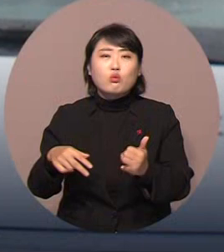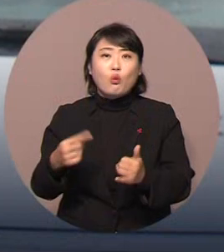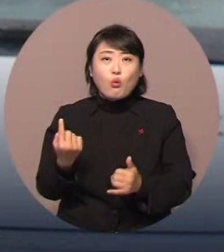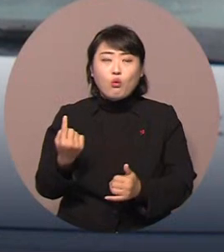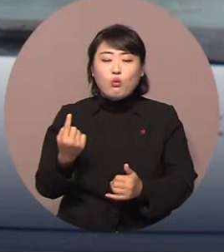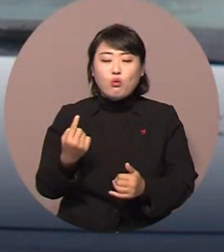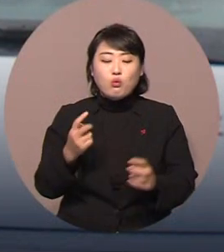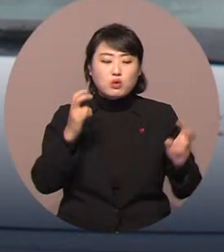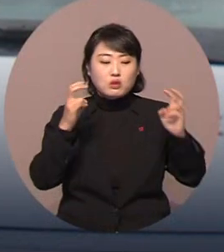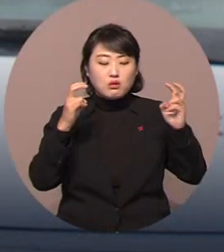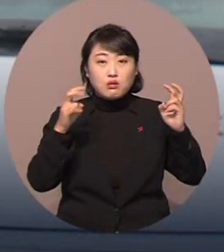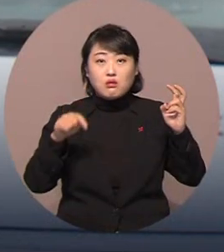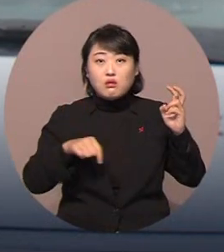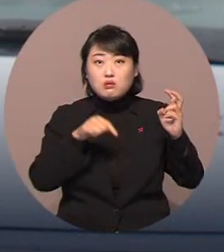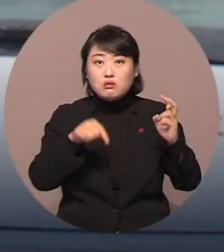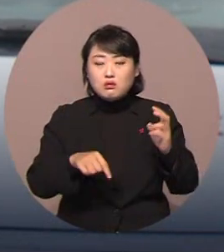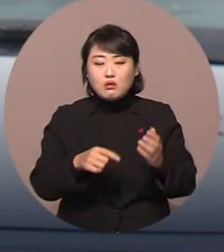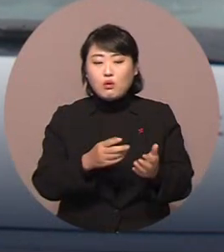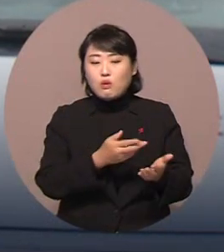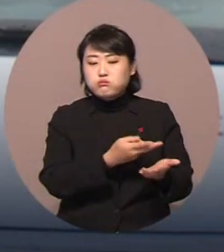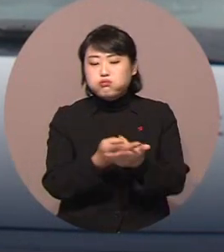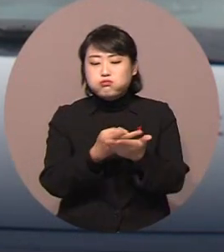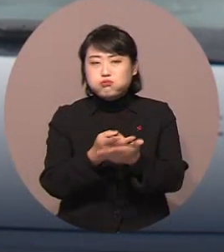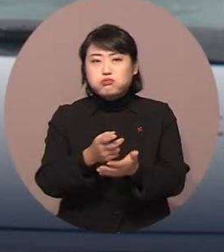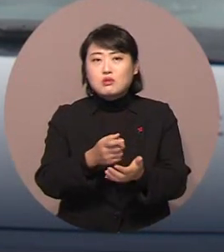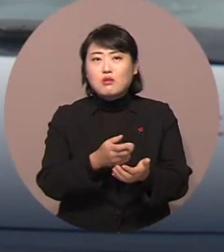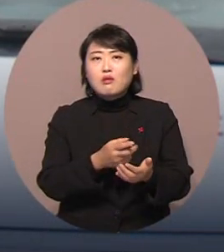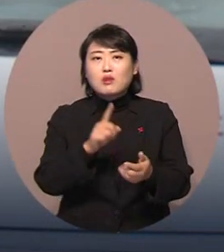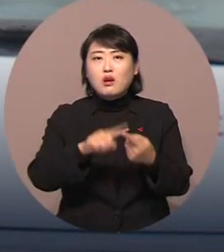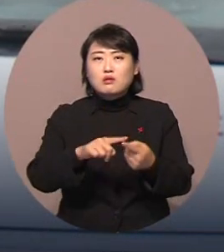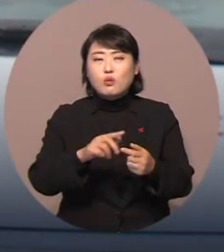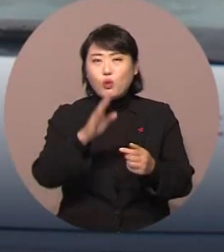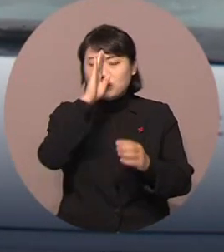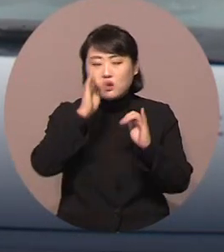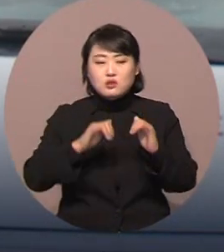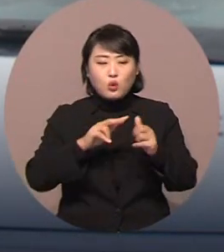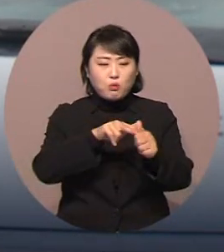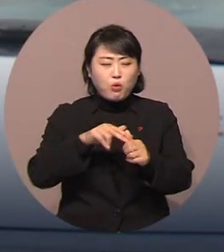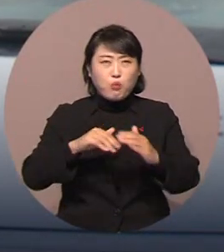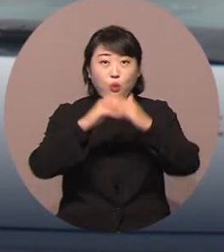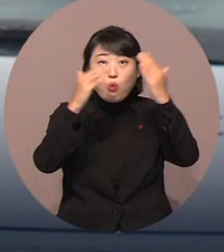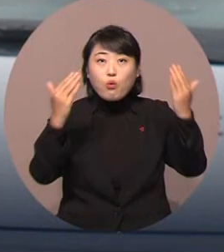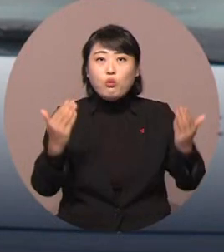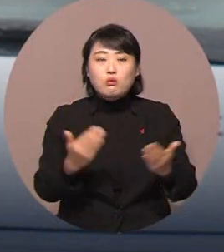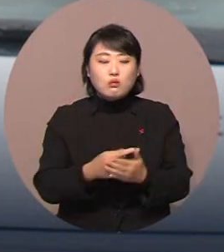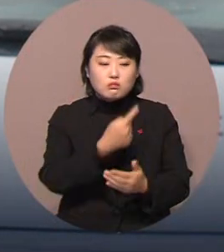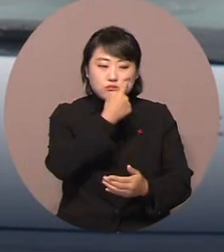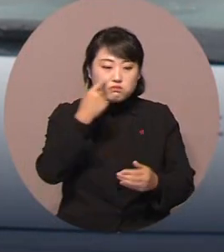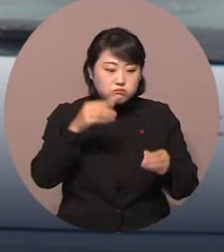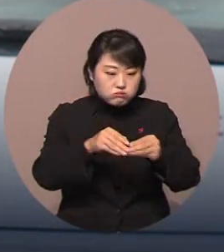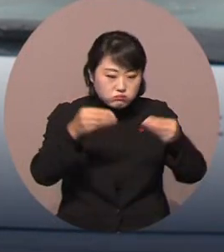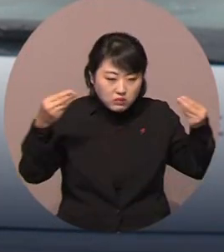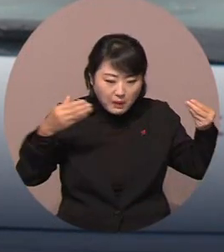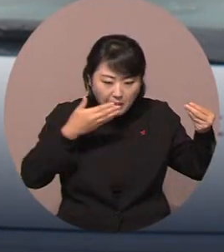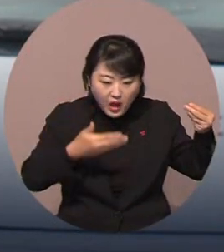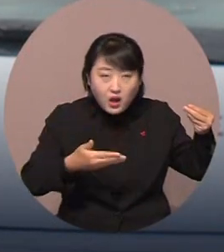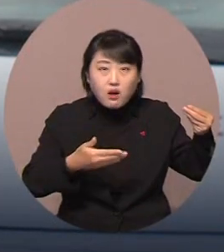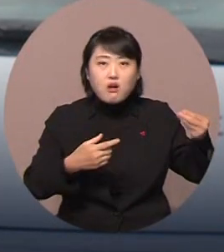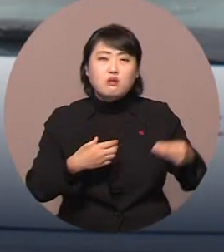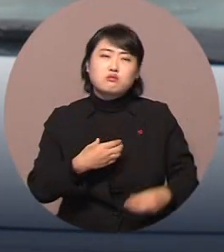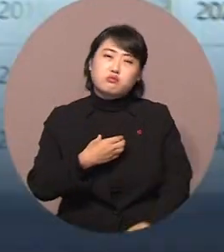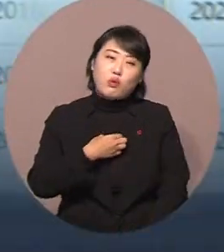구급차 업체에서 이송했던 환자 정보의 모든 것에 그 접근을 할 수 있기 때문에 그 부분이